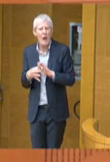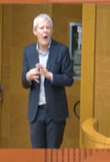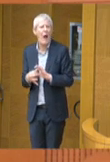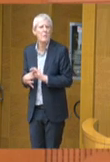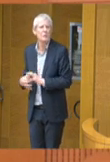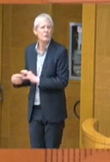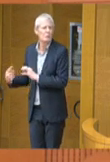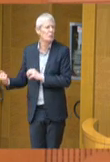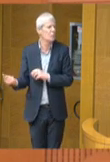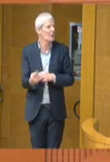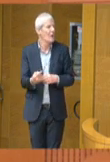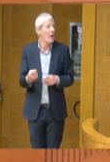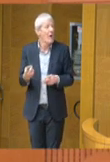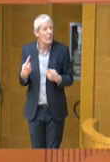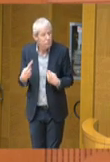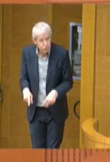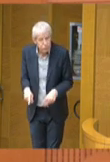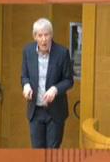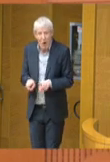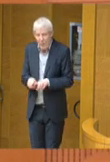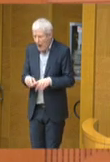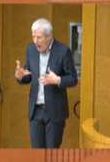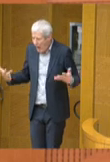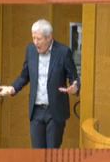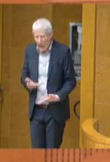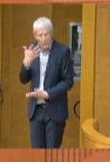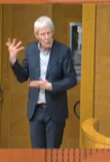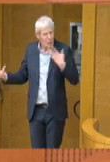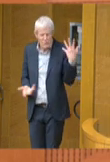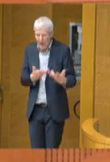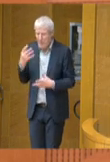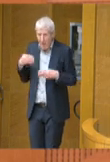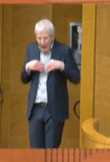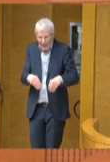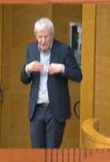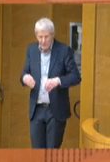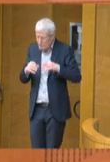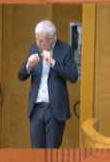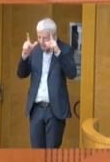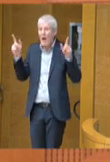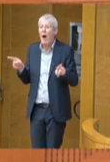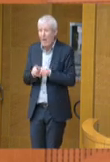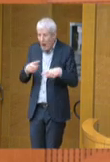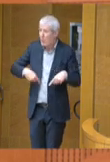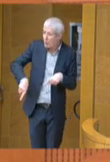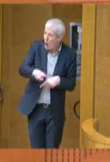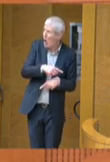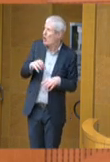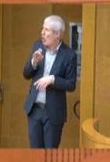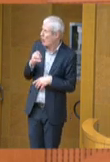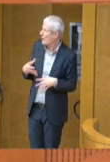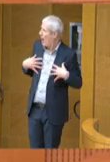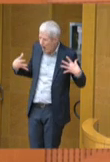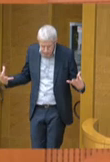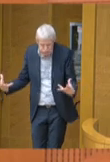amici. Il tutto si è svolto con un entusiasmo e una partecipazione sorprendenti che hanno finito per travolgere anche noi docenti,